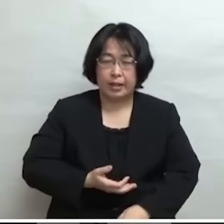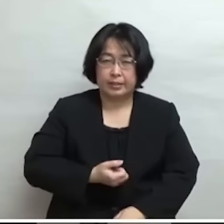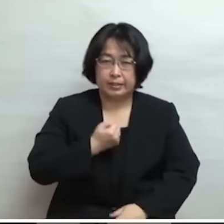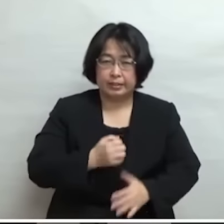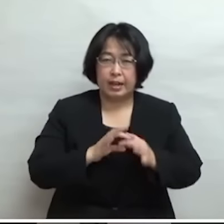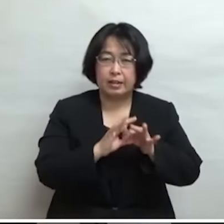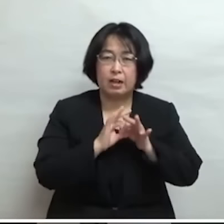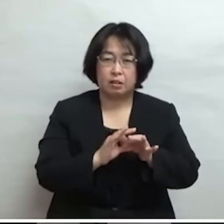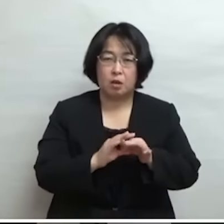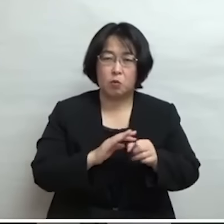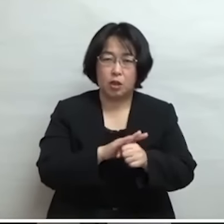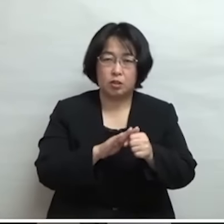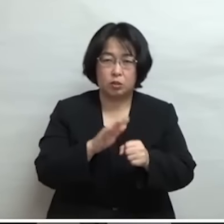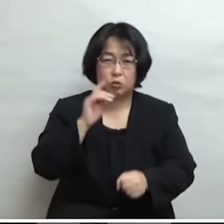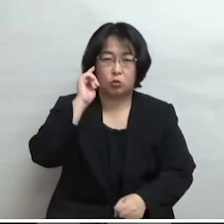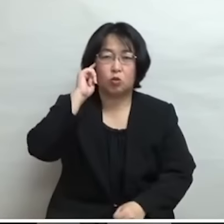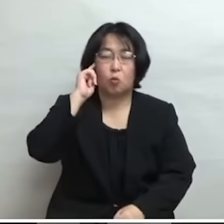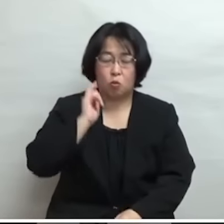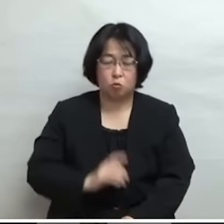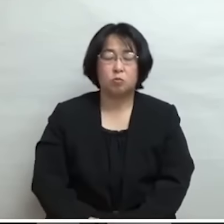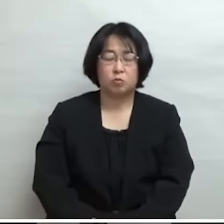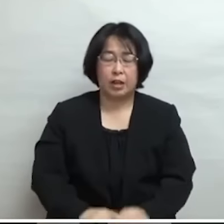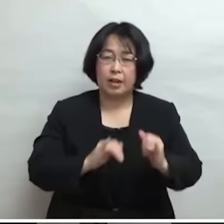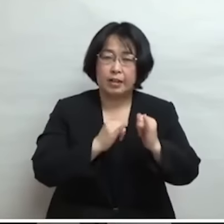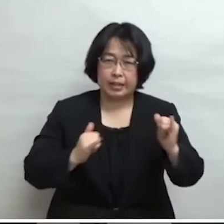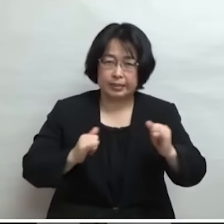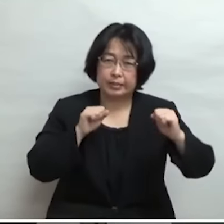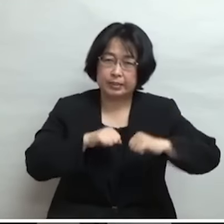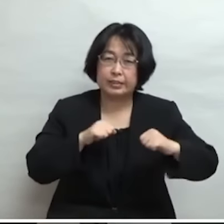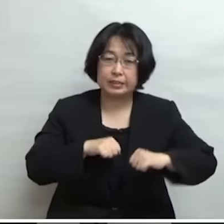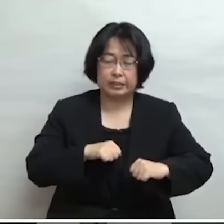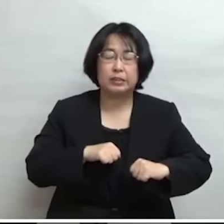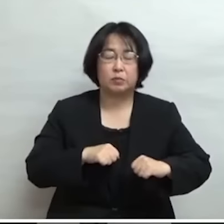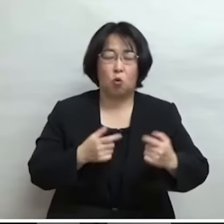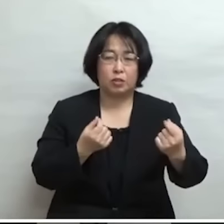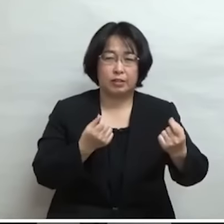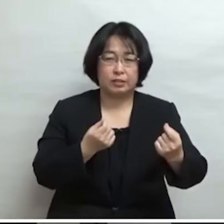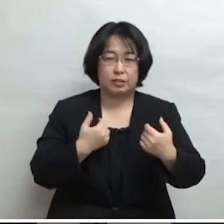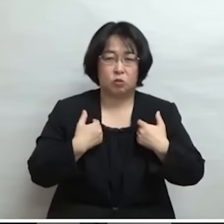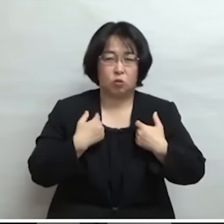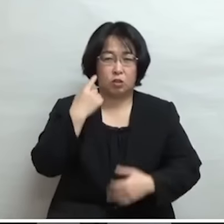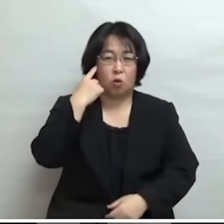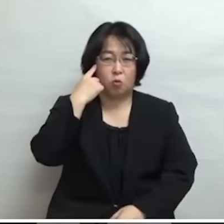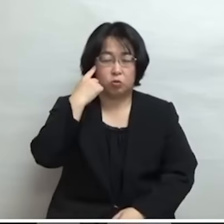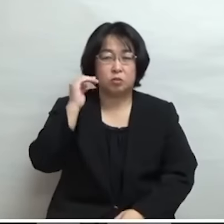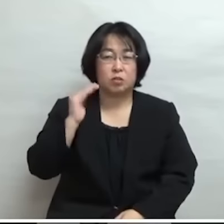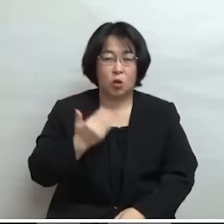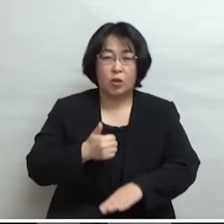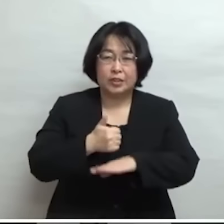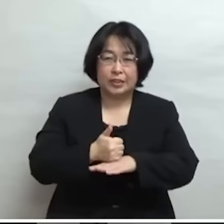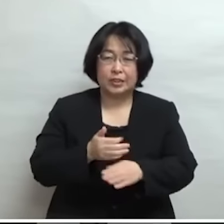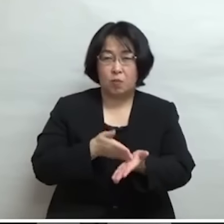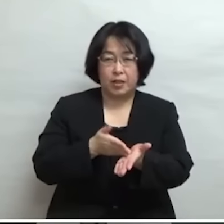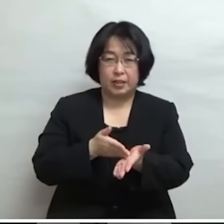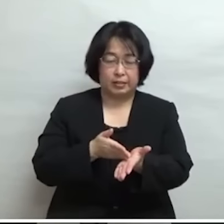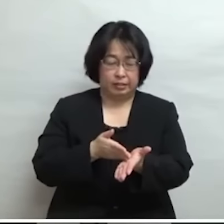歴史認識のところでもありますが、そうした方々へ の知事なりに何かメッセージがあればいただきたい